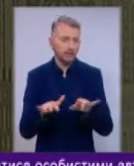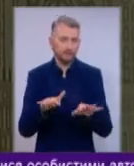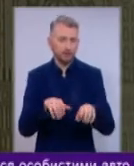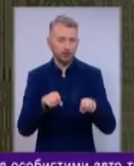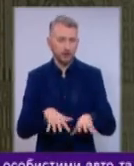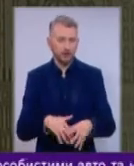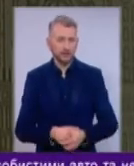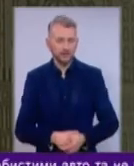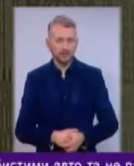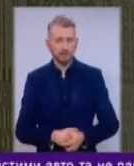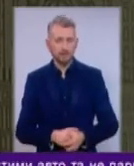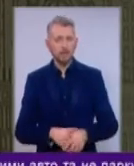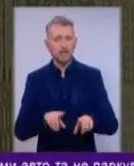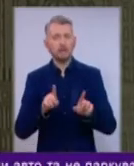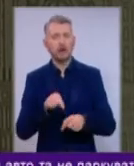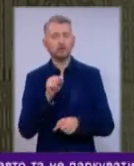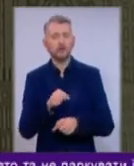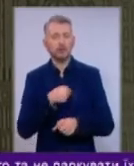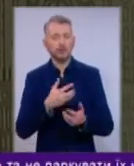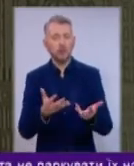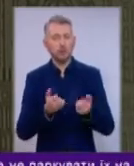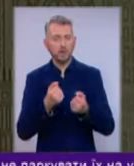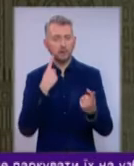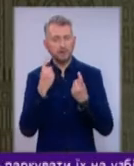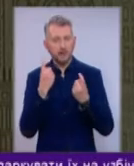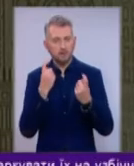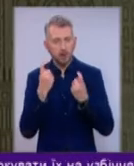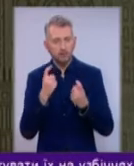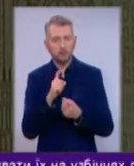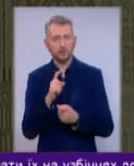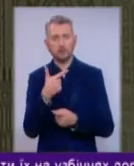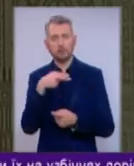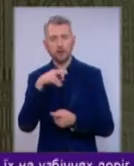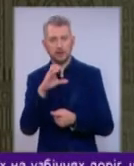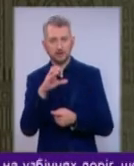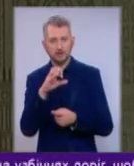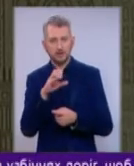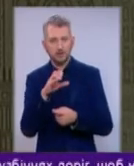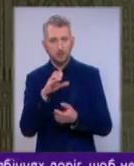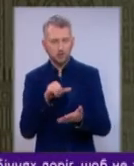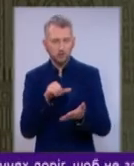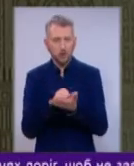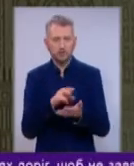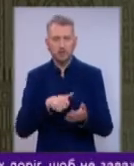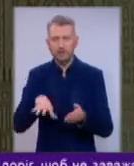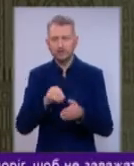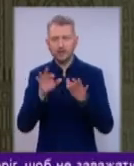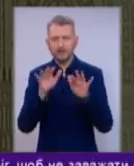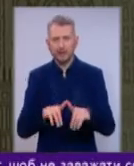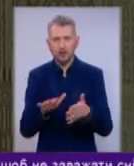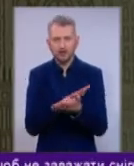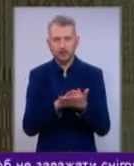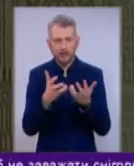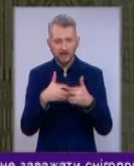действия. Также здесь мы получаем информацию с GPS-трекеров, установленных на всей снегоочистительной